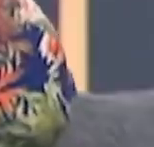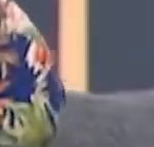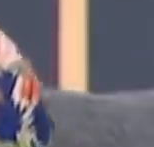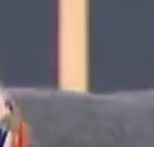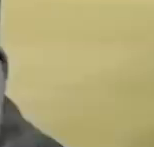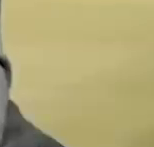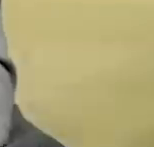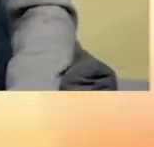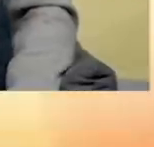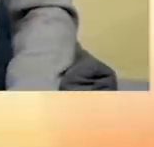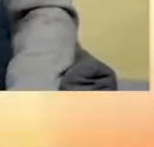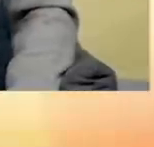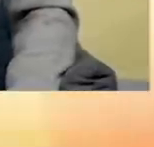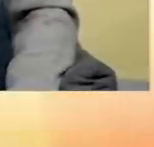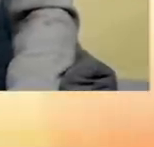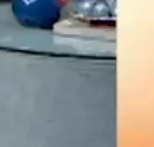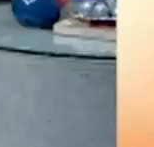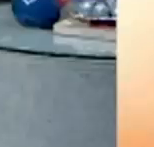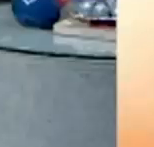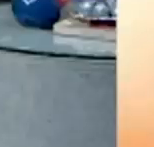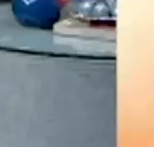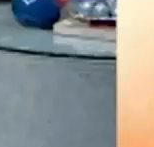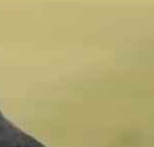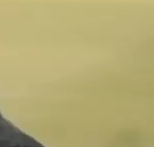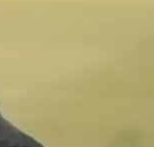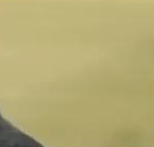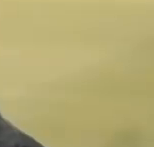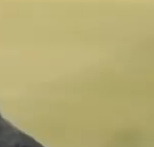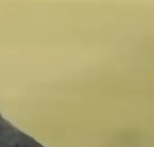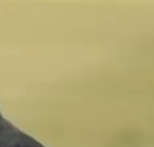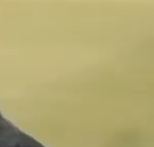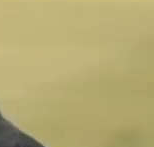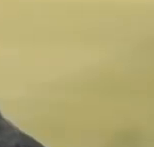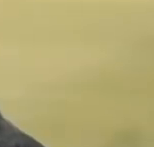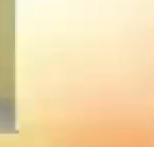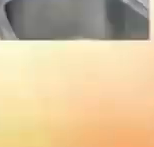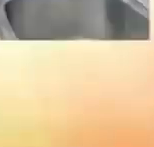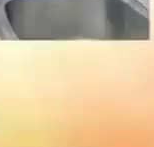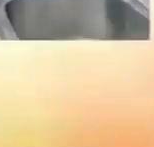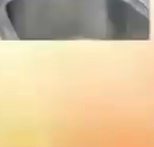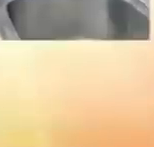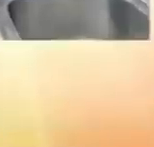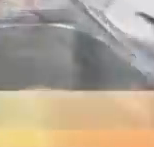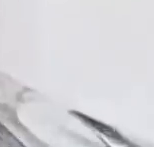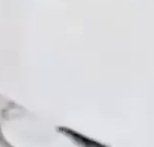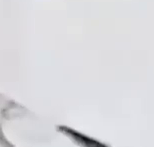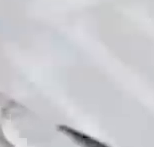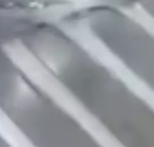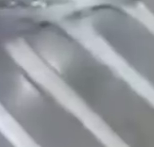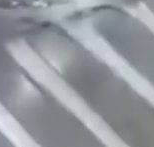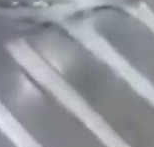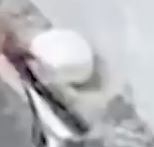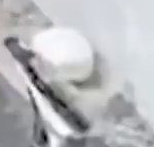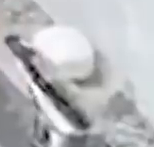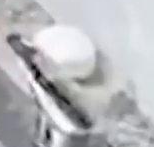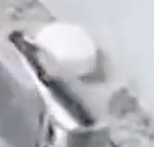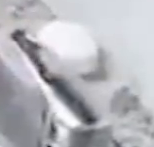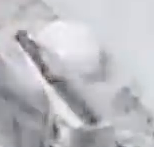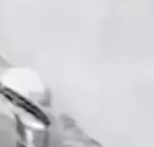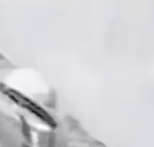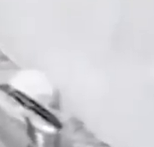Gising sa umaga, iba kung nauuna ka. Sa pagbangon pa